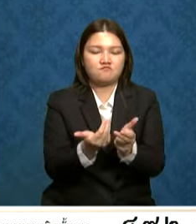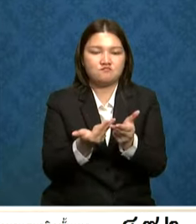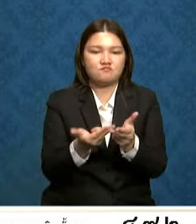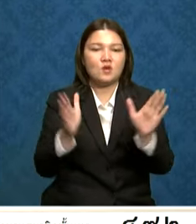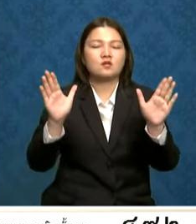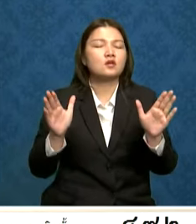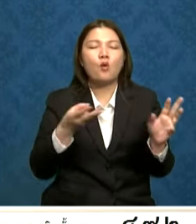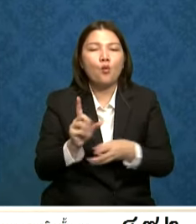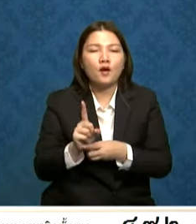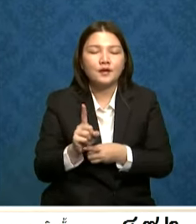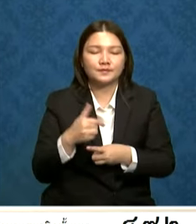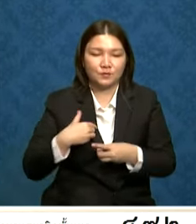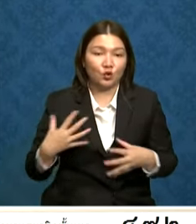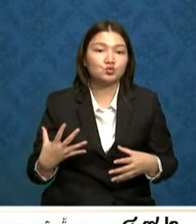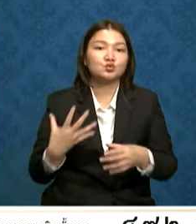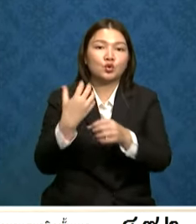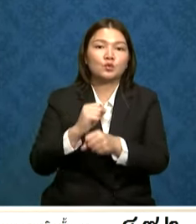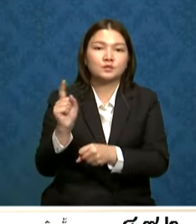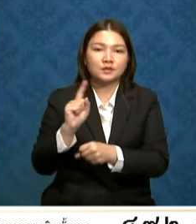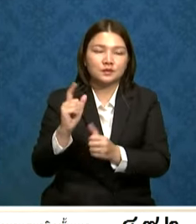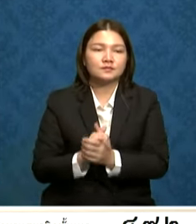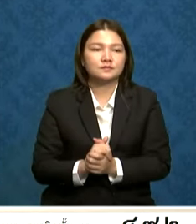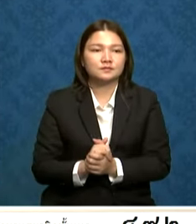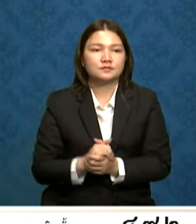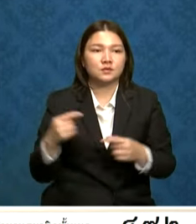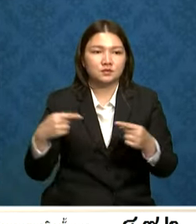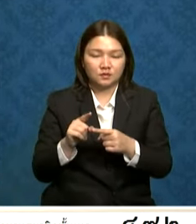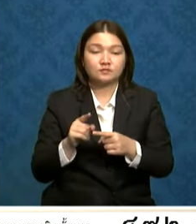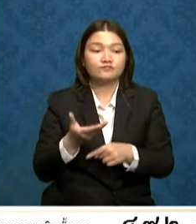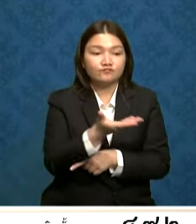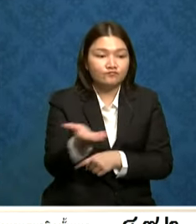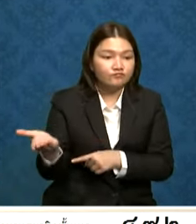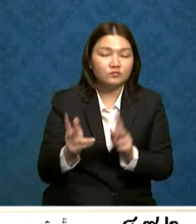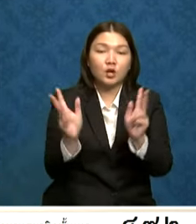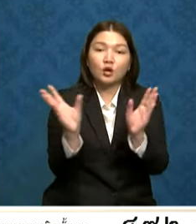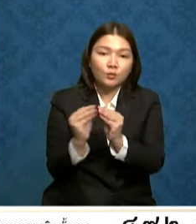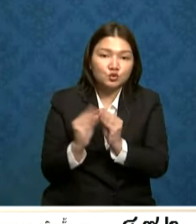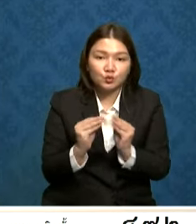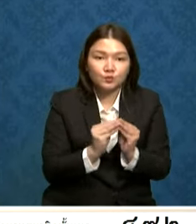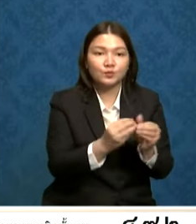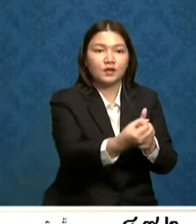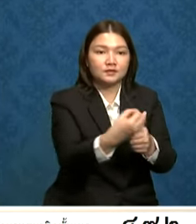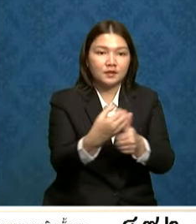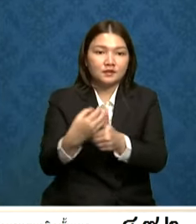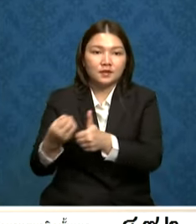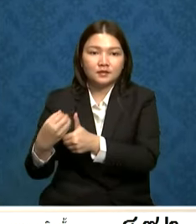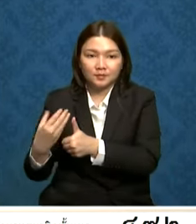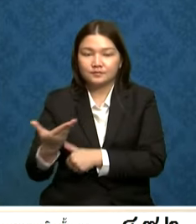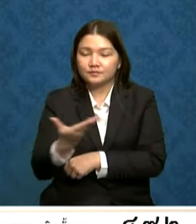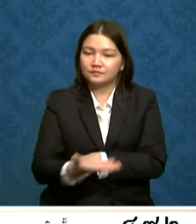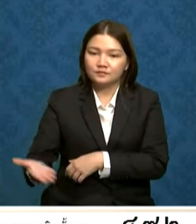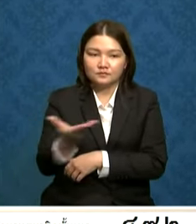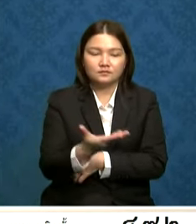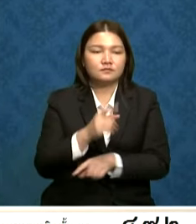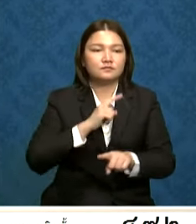ศึกษาจากสรุปประเด็นข้อสังเกตและข้อเสนอแนะการอภิปรายของสมาชิก